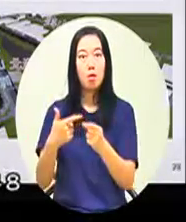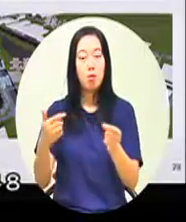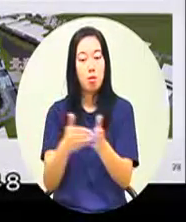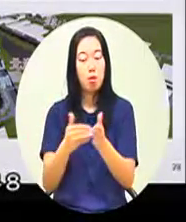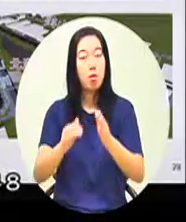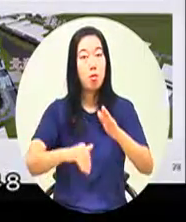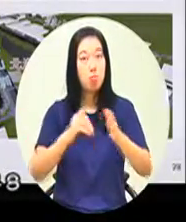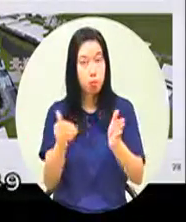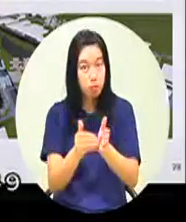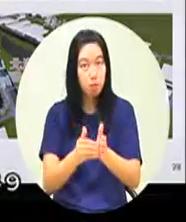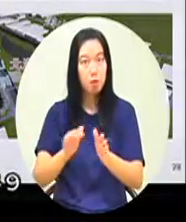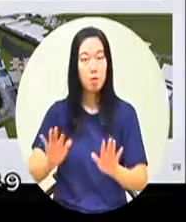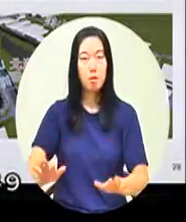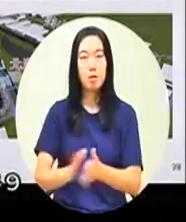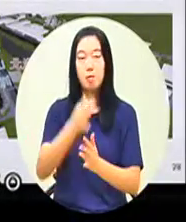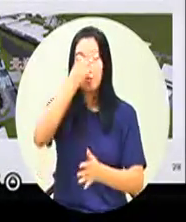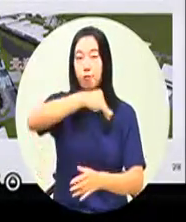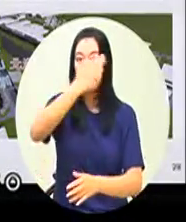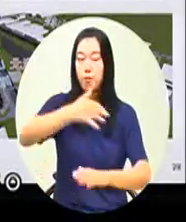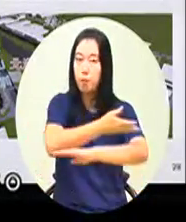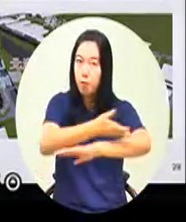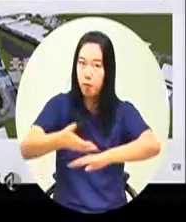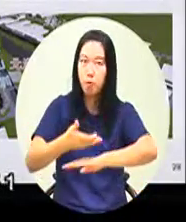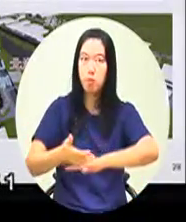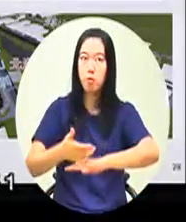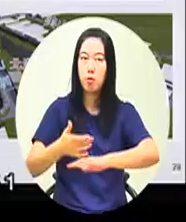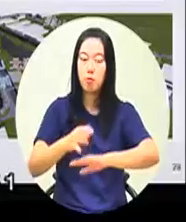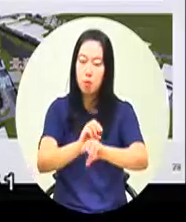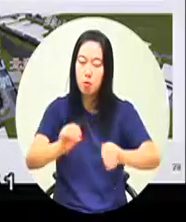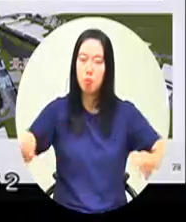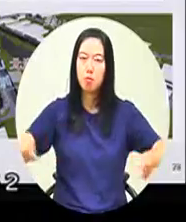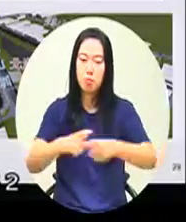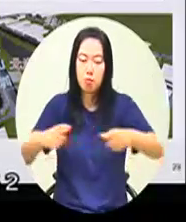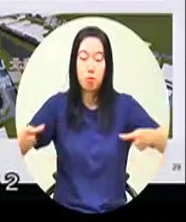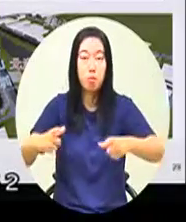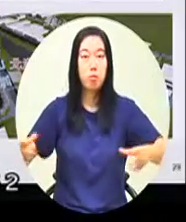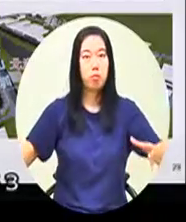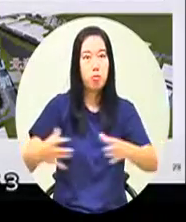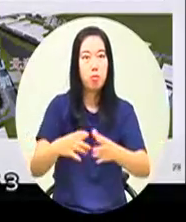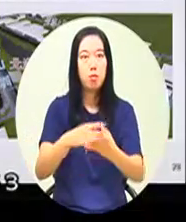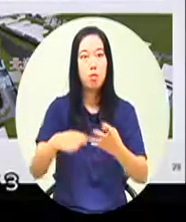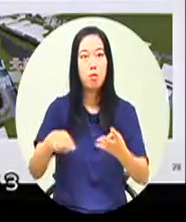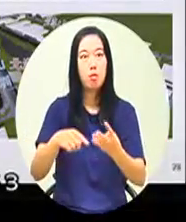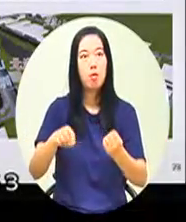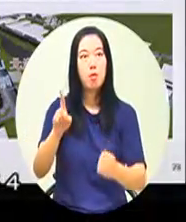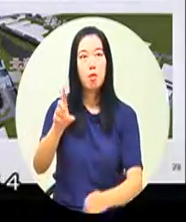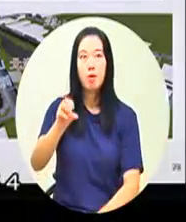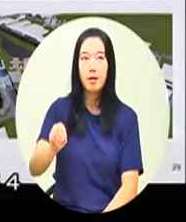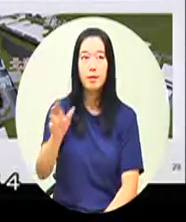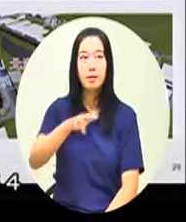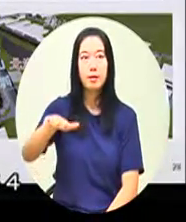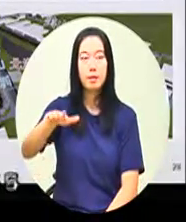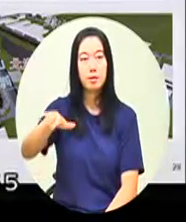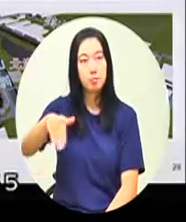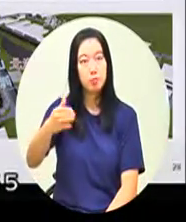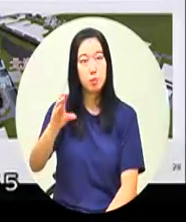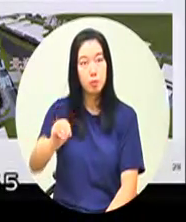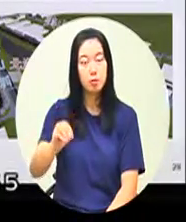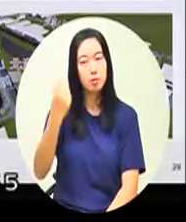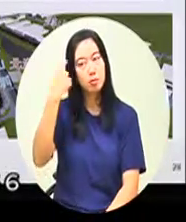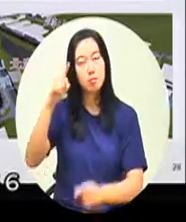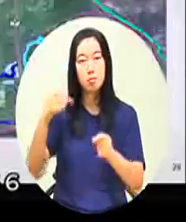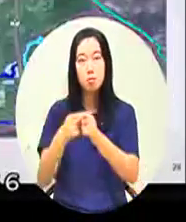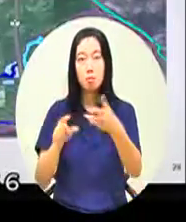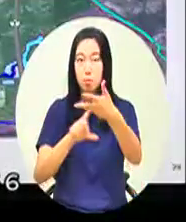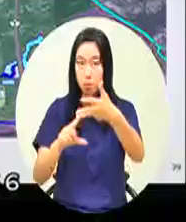凤山郡自容池，总经费含用地有7亿4000万，这个部分目前在施工中，预计是在明年的3月会完